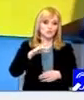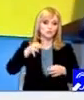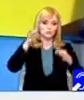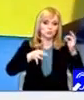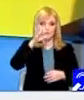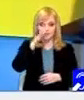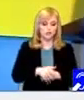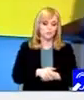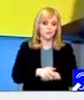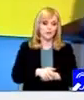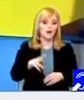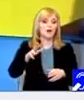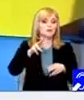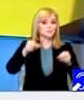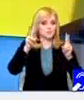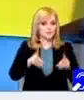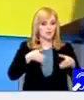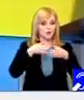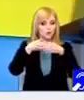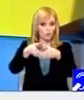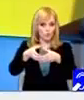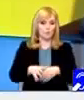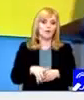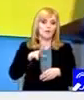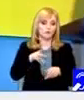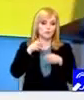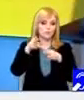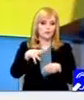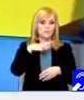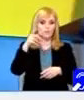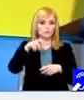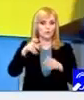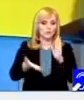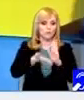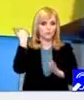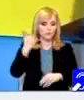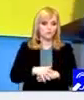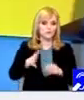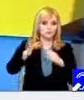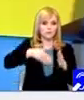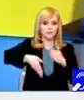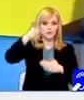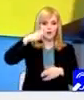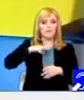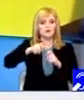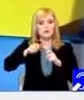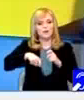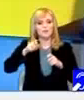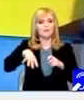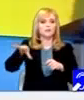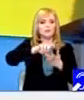judecătoriei Chișinău. Forțele speciale au fost mobilizate, iar zeci de oameni au fost evacuați din clădire. După ce au verificat birourile de pe